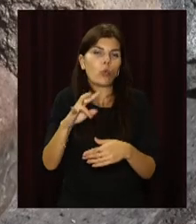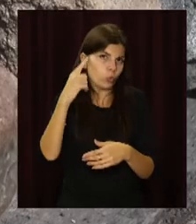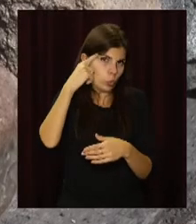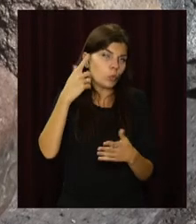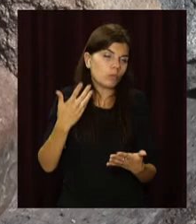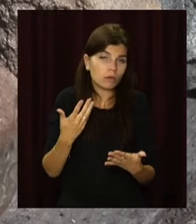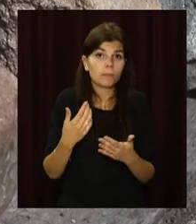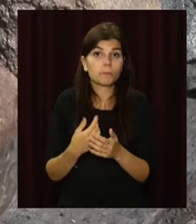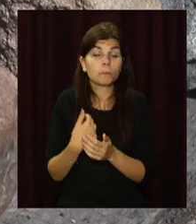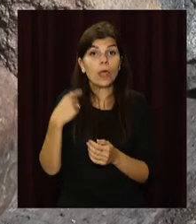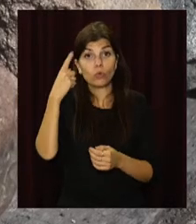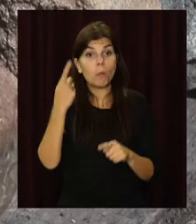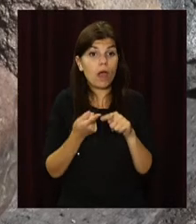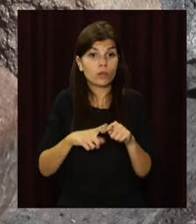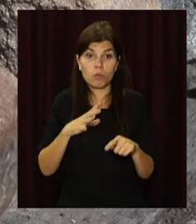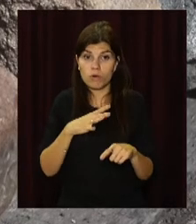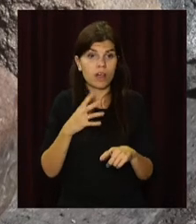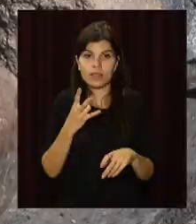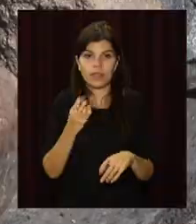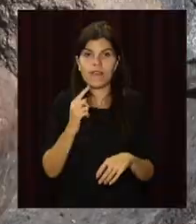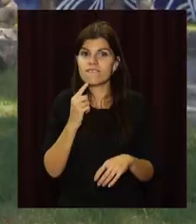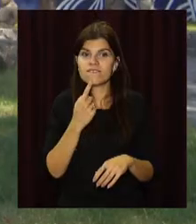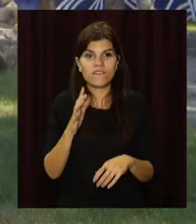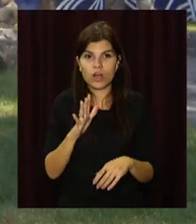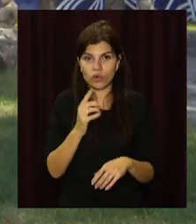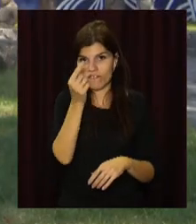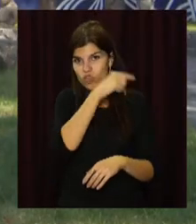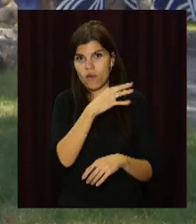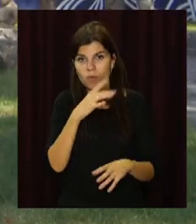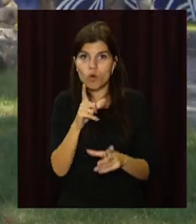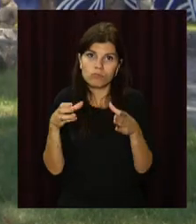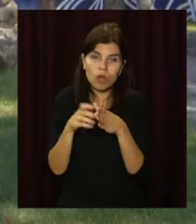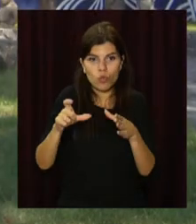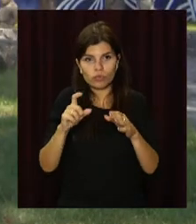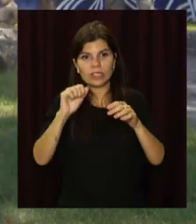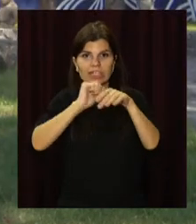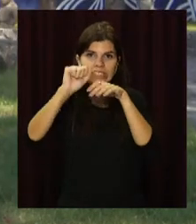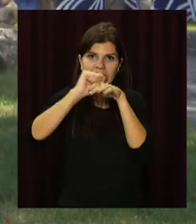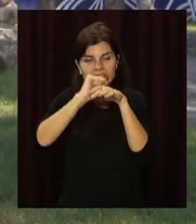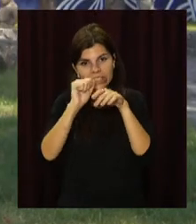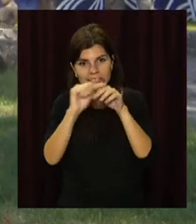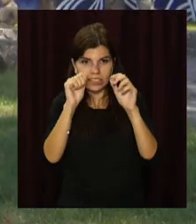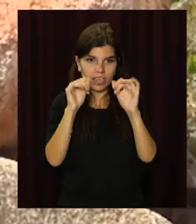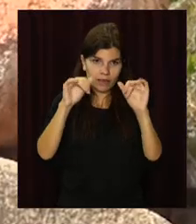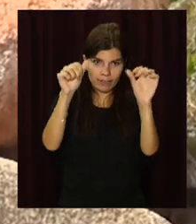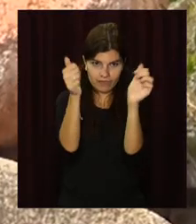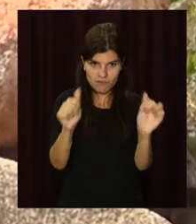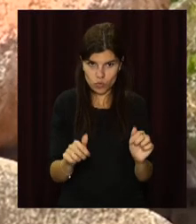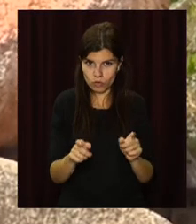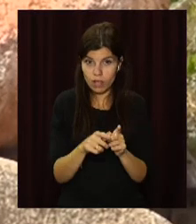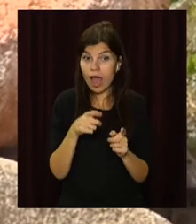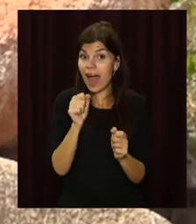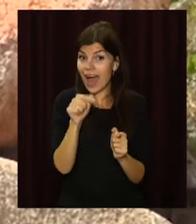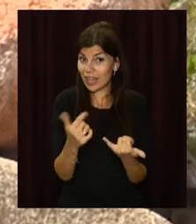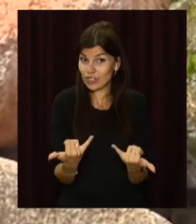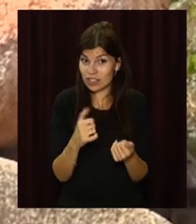тут, я думаю, це було не дуже важко по тих часах. Біля історичного музею ціла низка подібних знахідок. Ця кам'яна скульптура